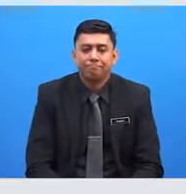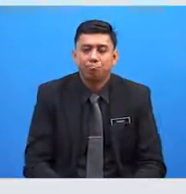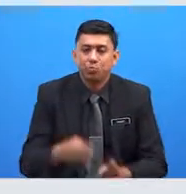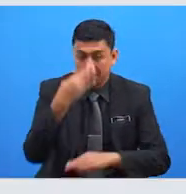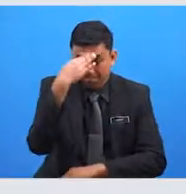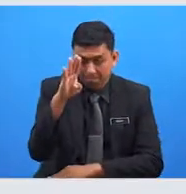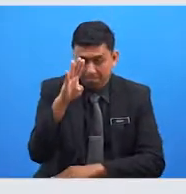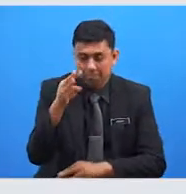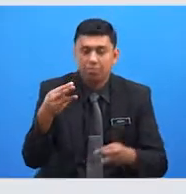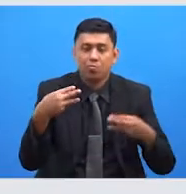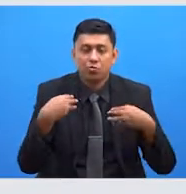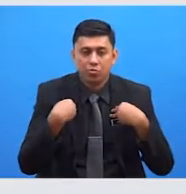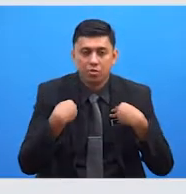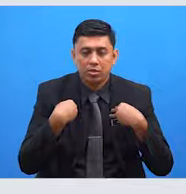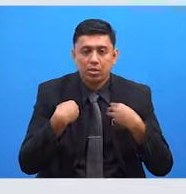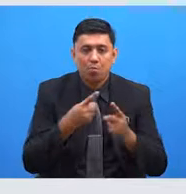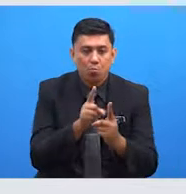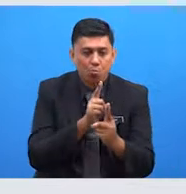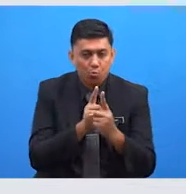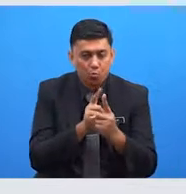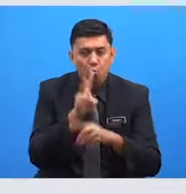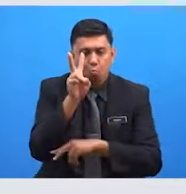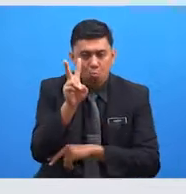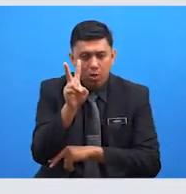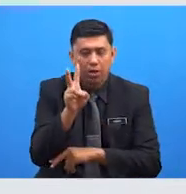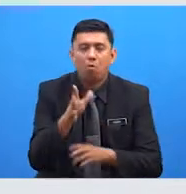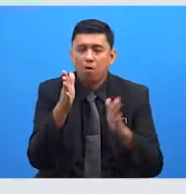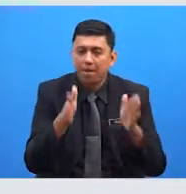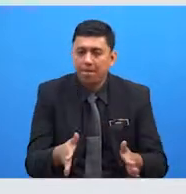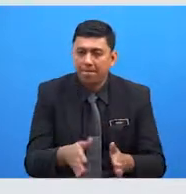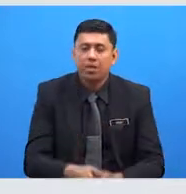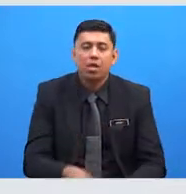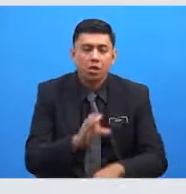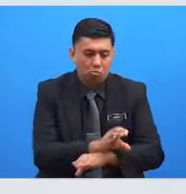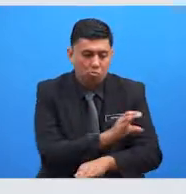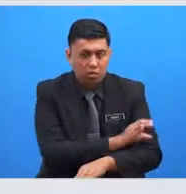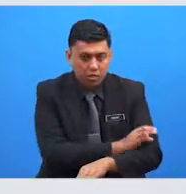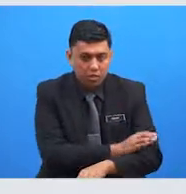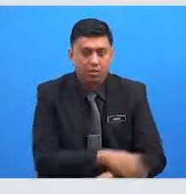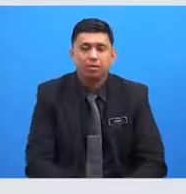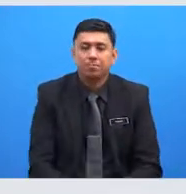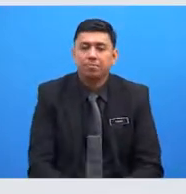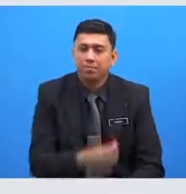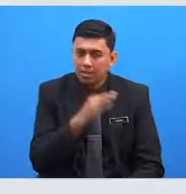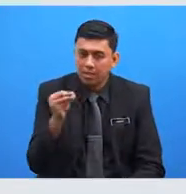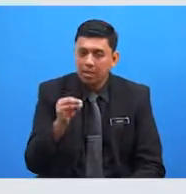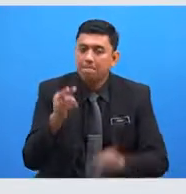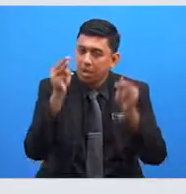Bagi mewujudkan komunikasi, perlu ada dua pihak, iaitu komputer dan manusia.